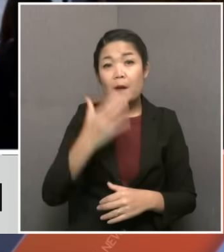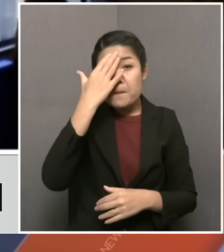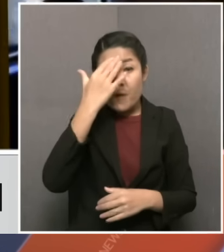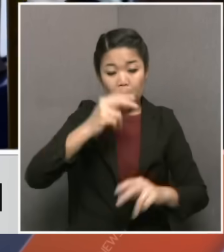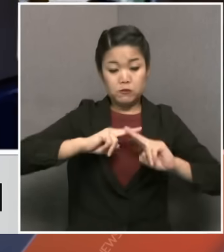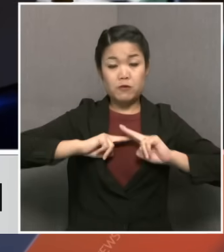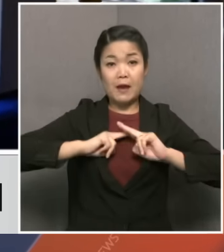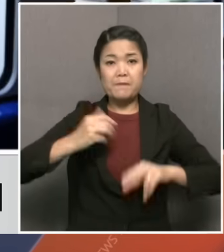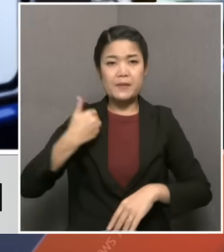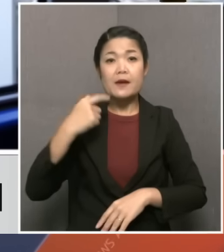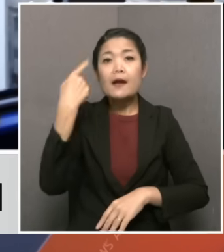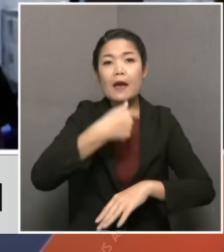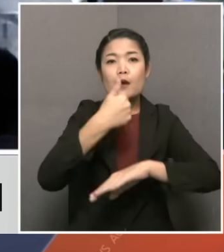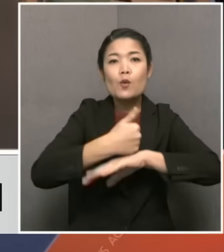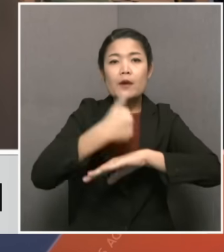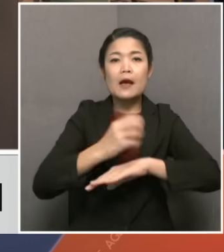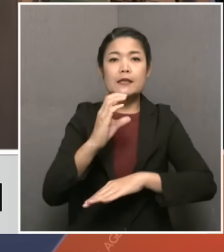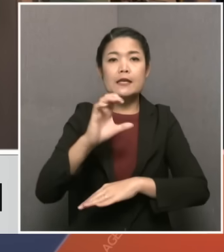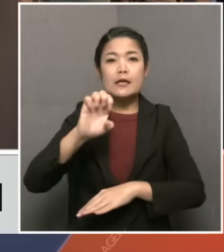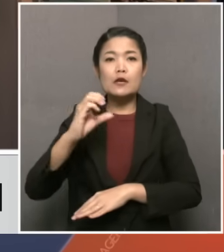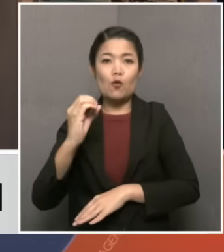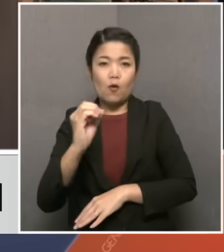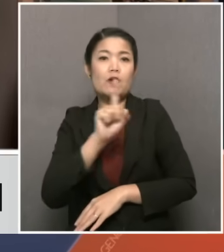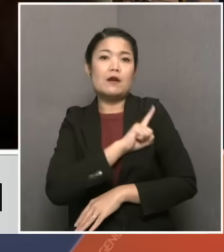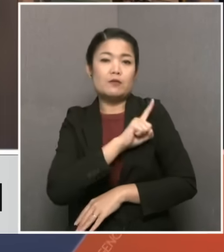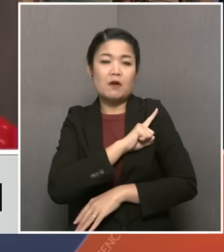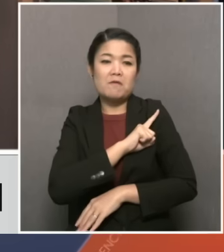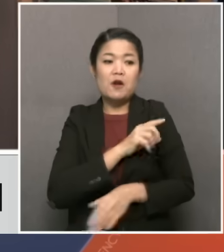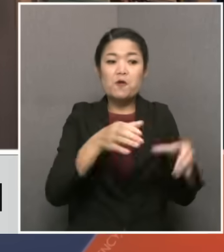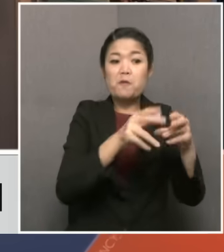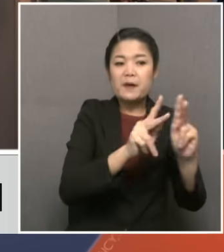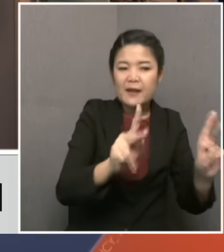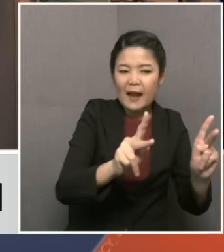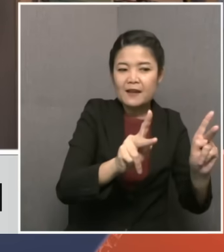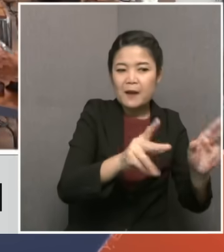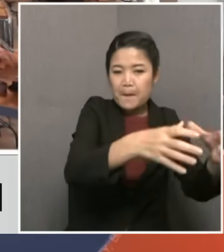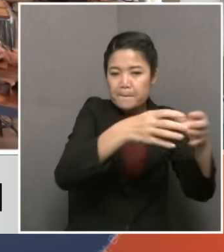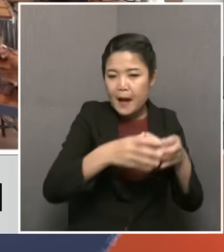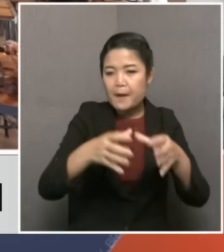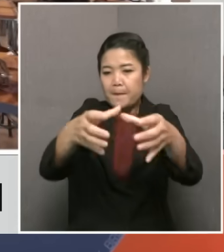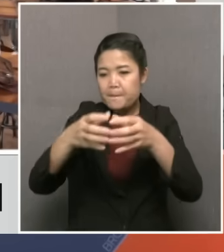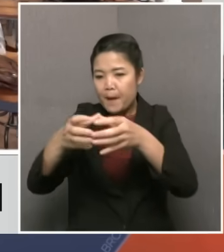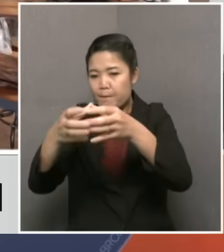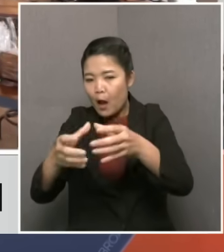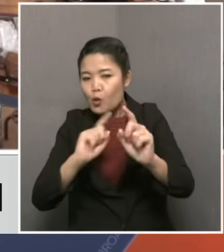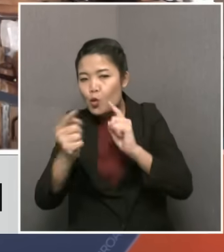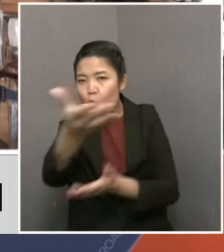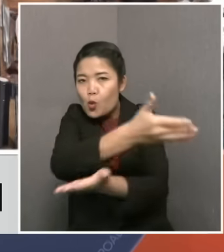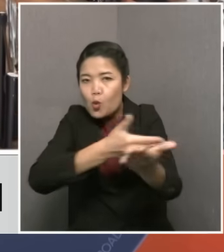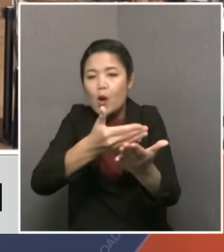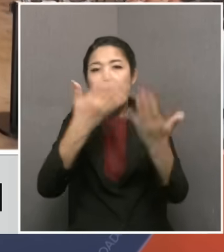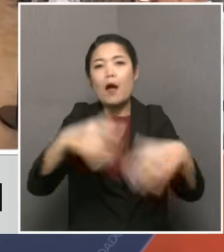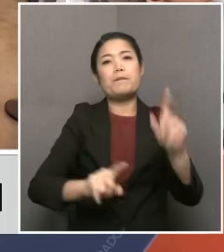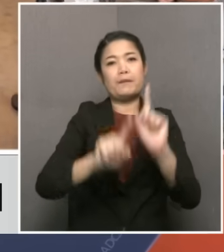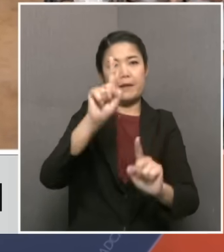มี CEO มันจะดูแลจะเอาทุกชุดทุกกรรมการมาคุยกันแล้วประเมินเห็นไหมการทำงานต่างกันนะครับ